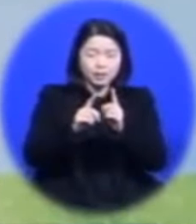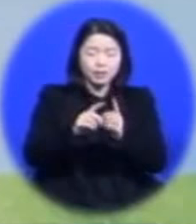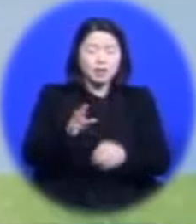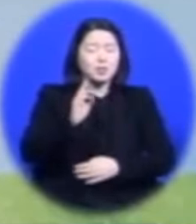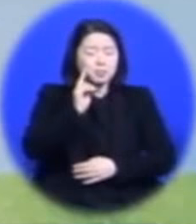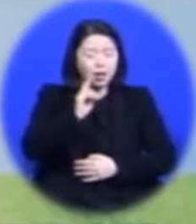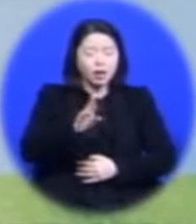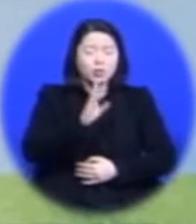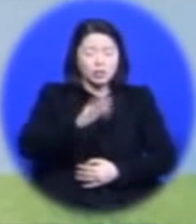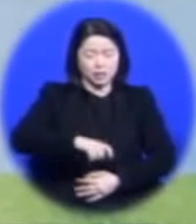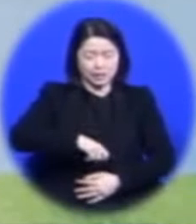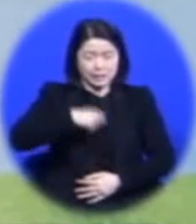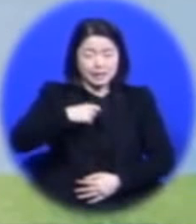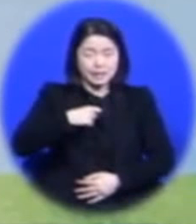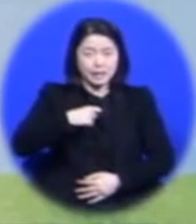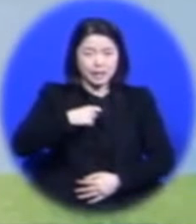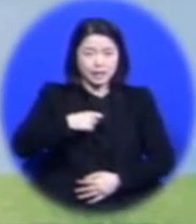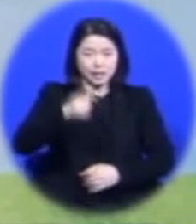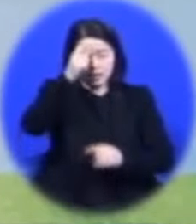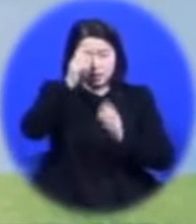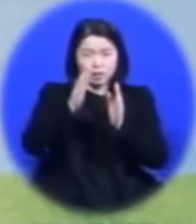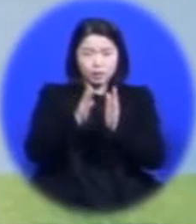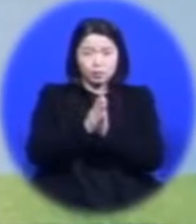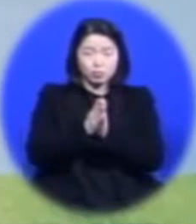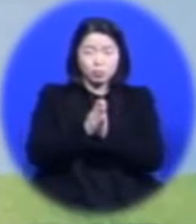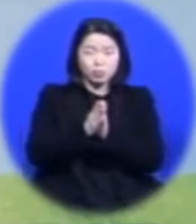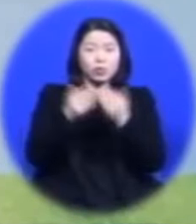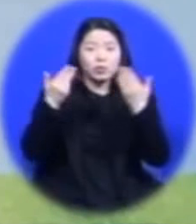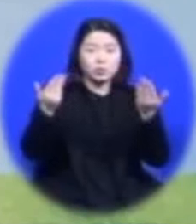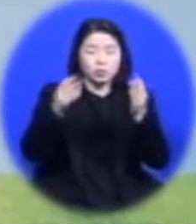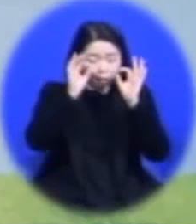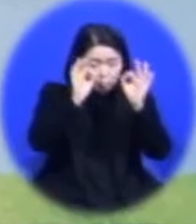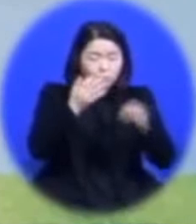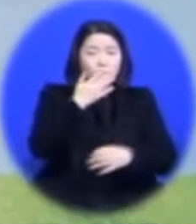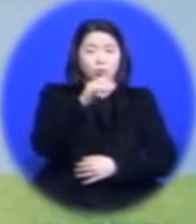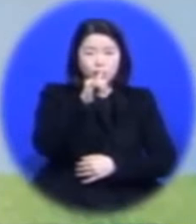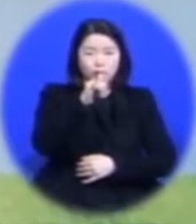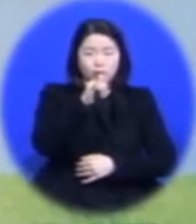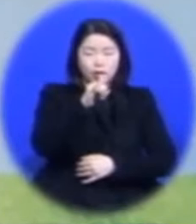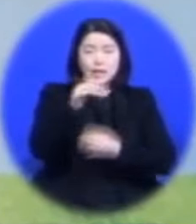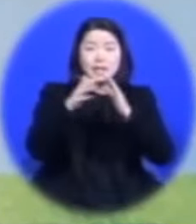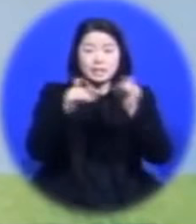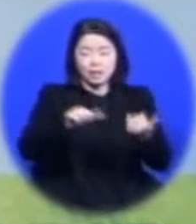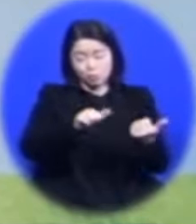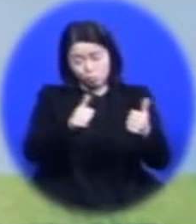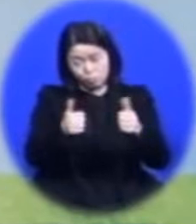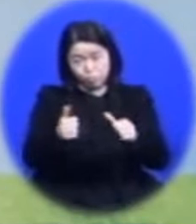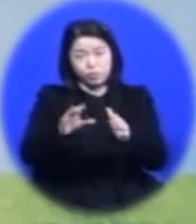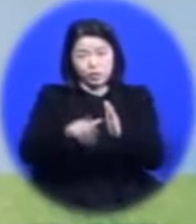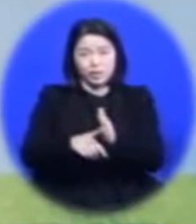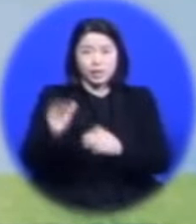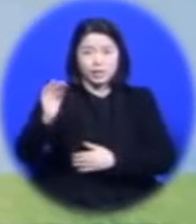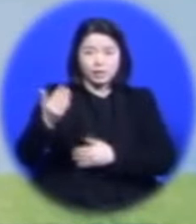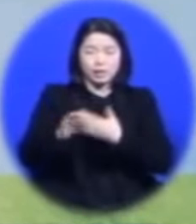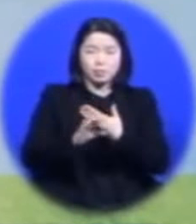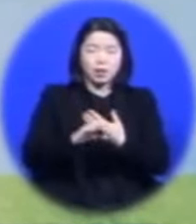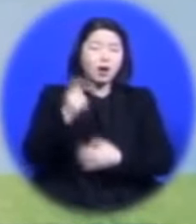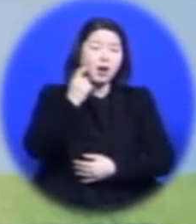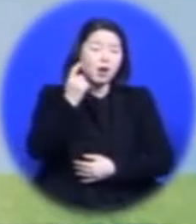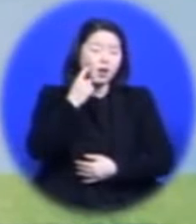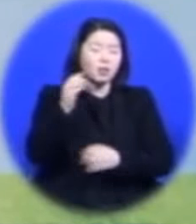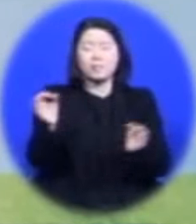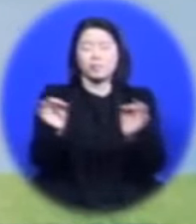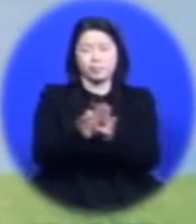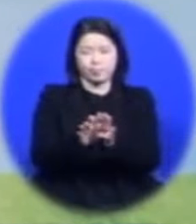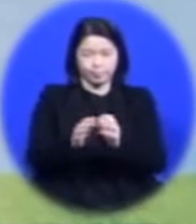진실한 기도를 어 우리가 보는 거예요 사람이 죽을 때가 되면 가식이 없